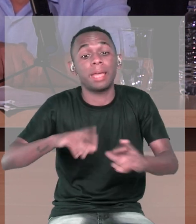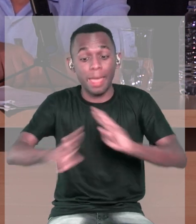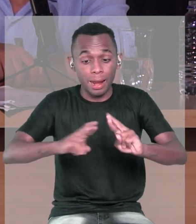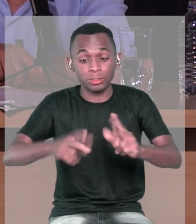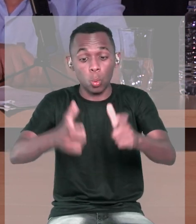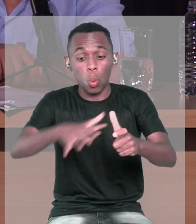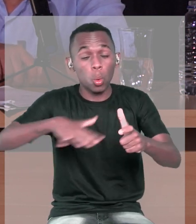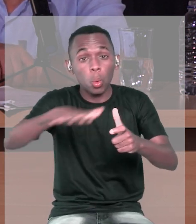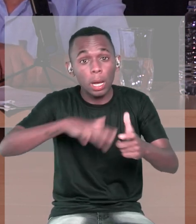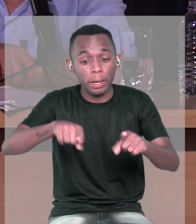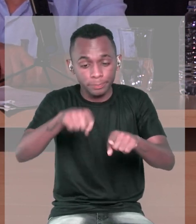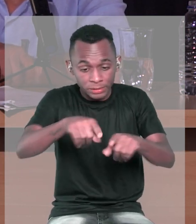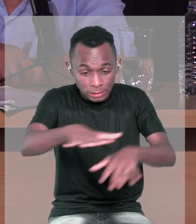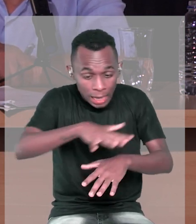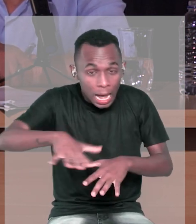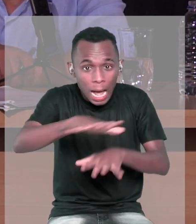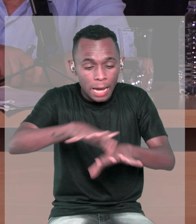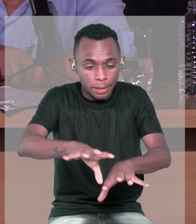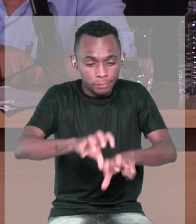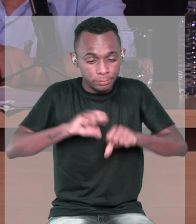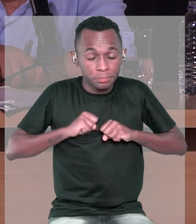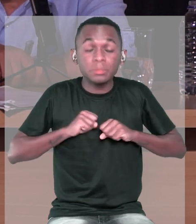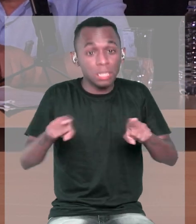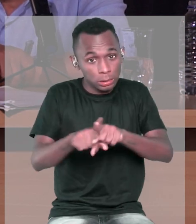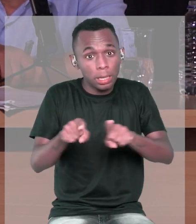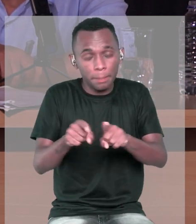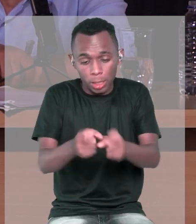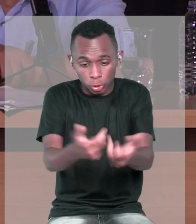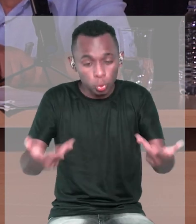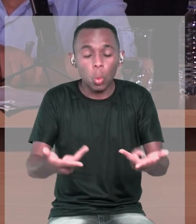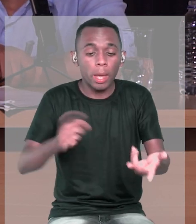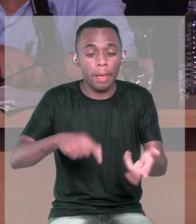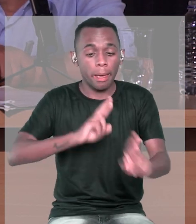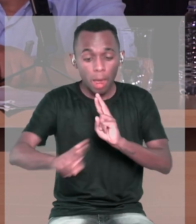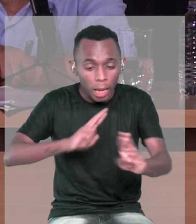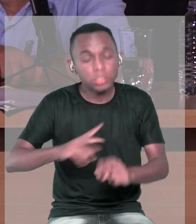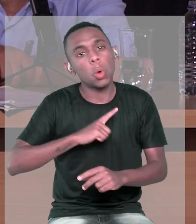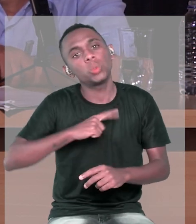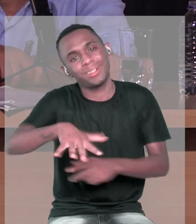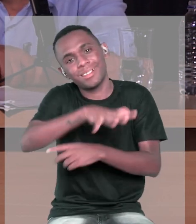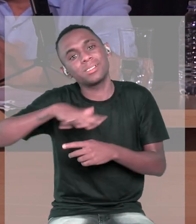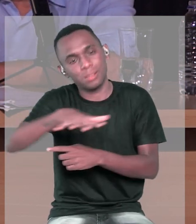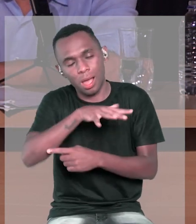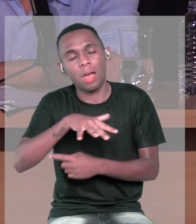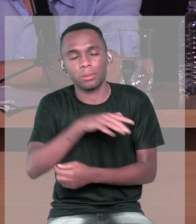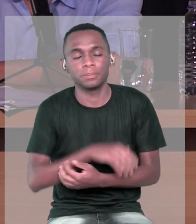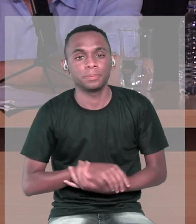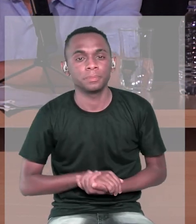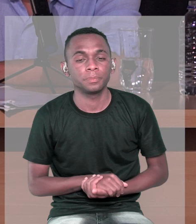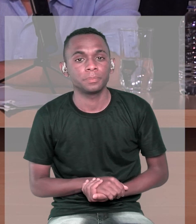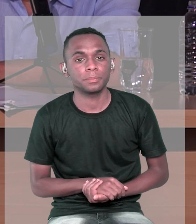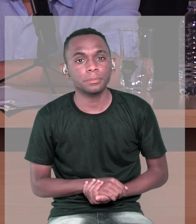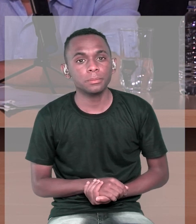o espaço e receber desse espaço alguma coisa. Vous voyez, c'est-à-dire, voilà, c'est ça, c'est l'interaction. C'est-à-dire